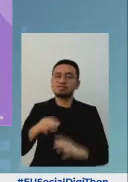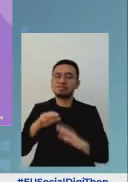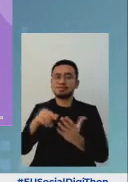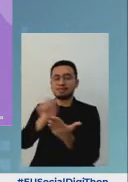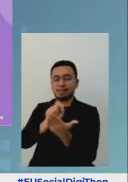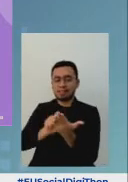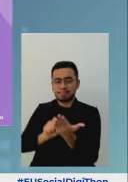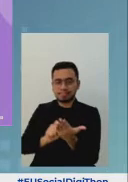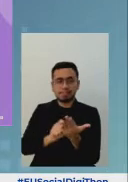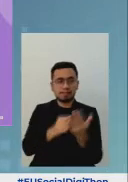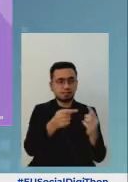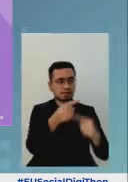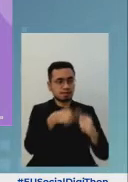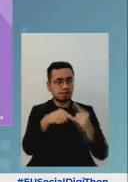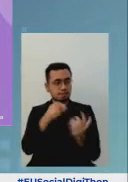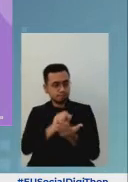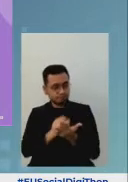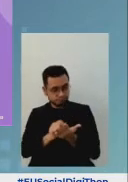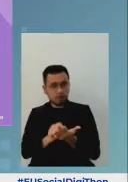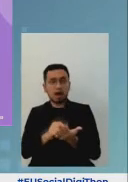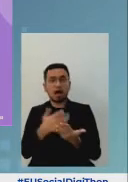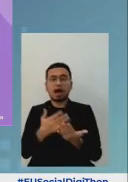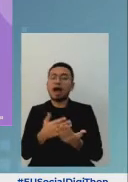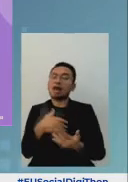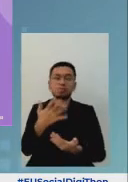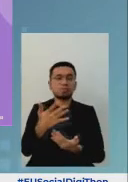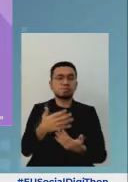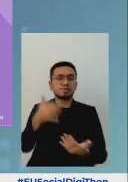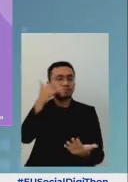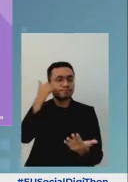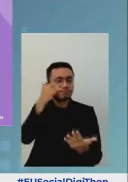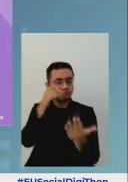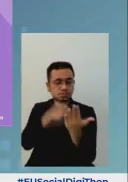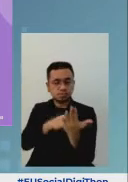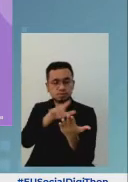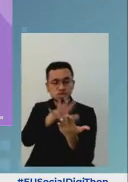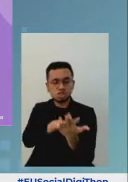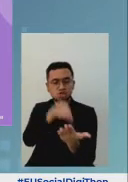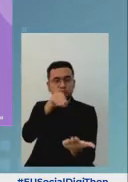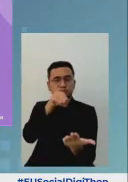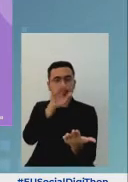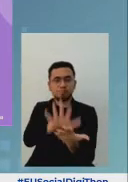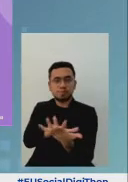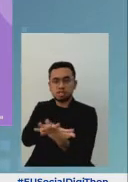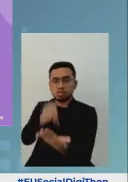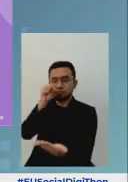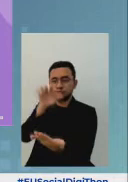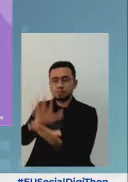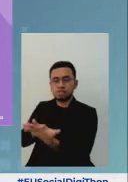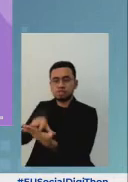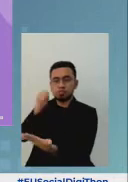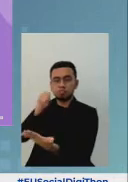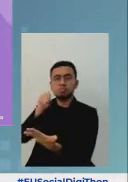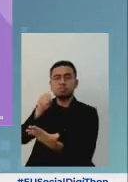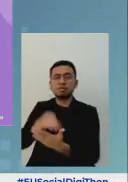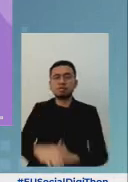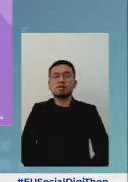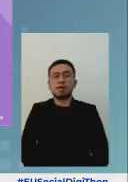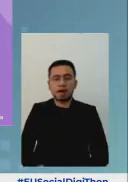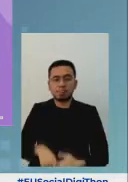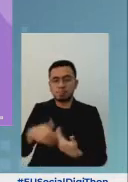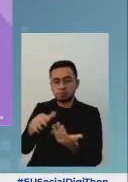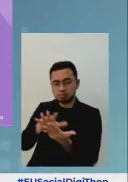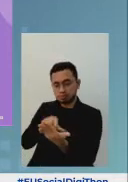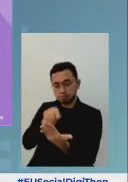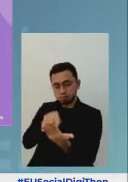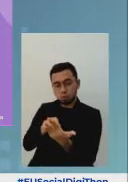tuh screenshot ya tangkapan layar dari semua peristiwa. Apalagi kalau berulang, maka catat semuanya.